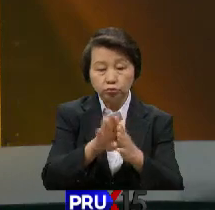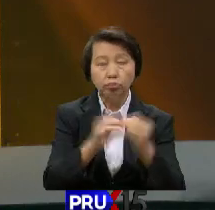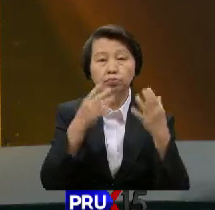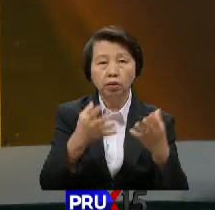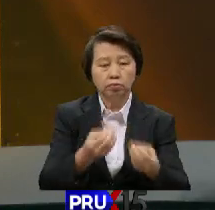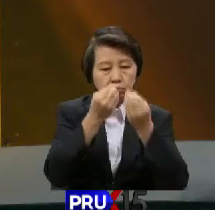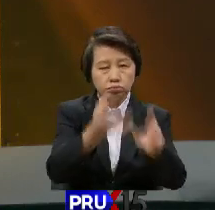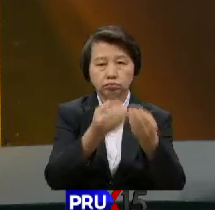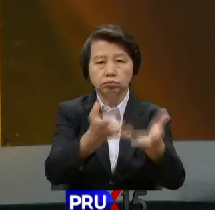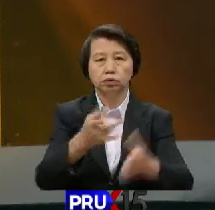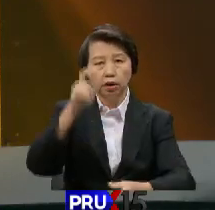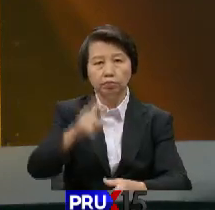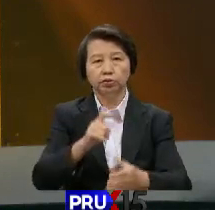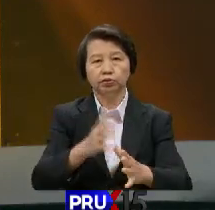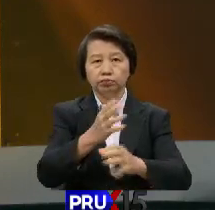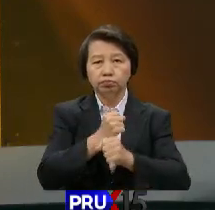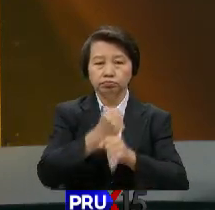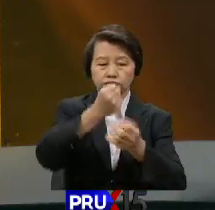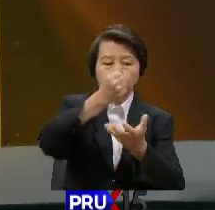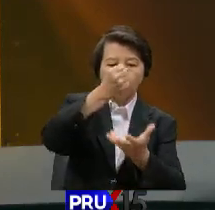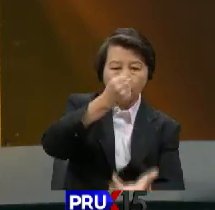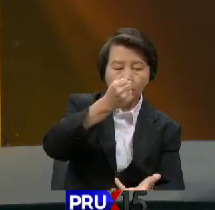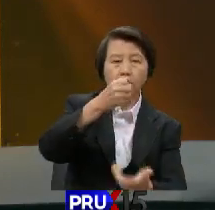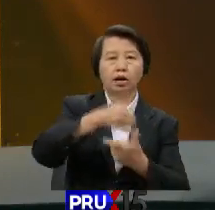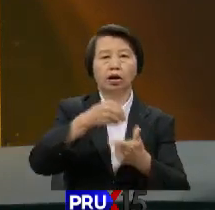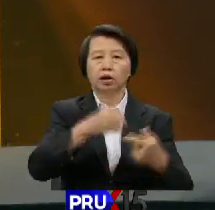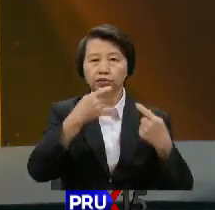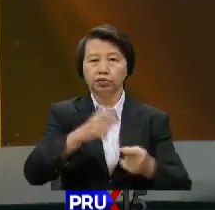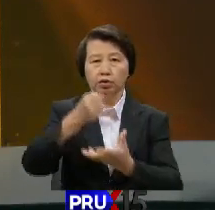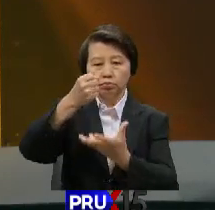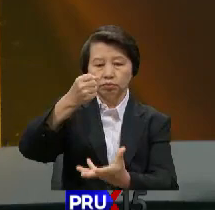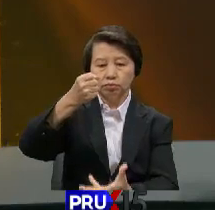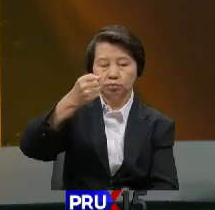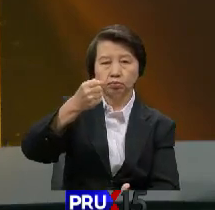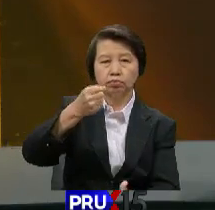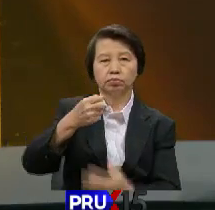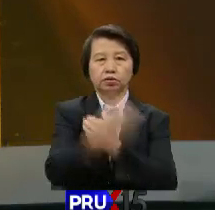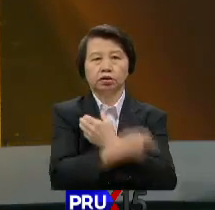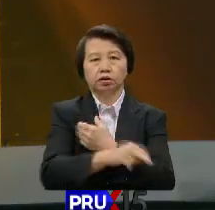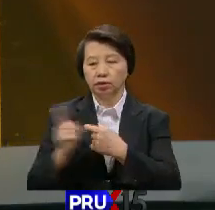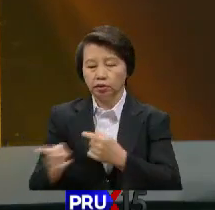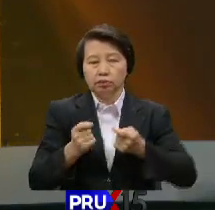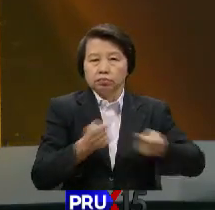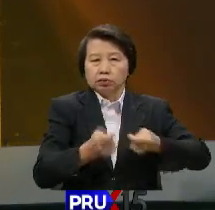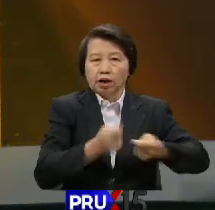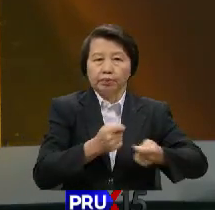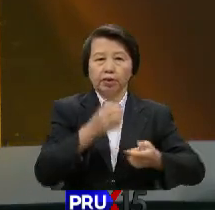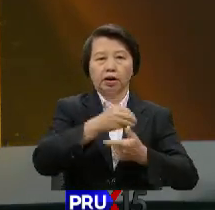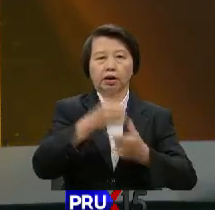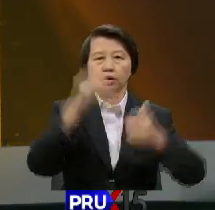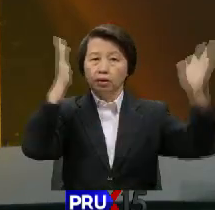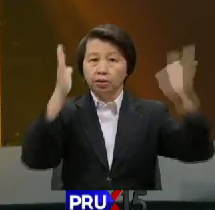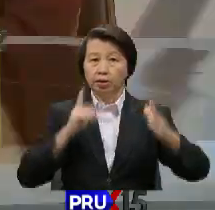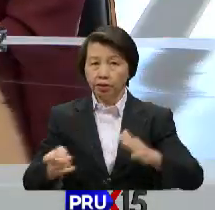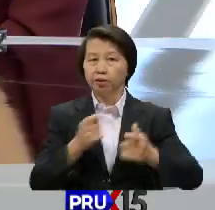ekonomi pernah dijanakan ataupun sedang dijanakan oleh negeri yang mereka takbir ataupun negara